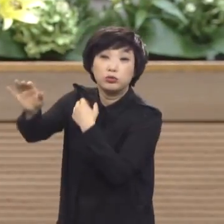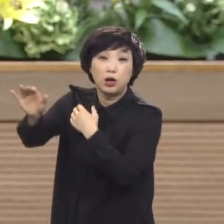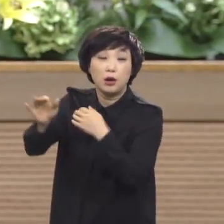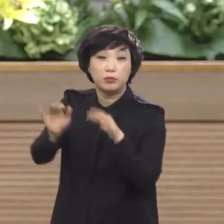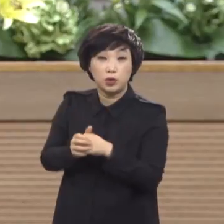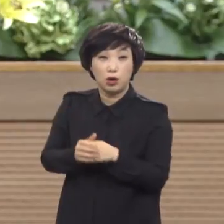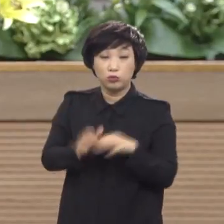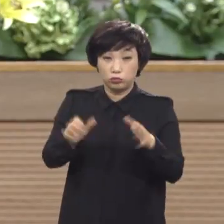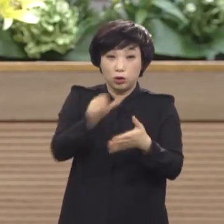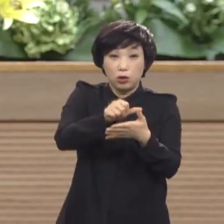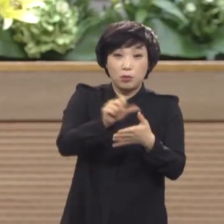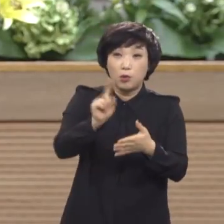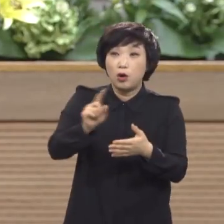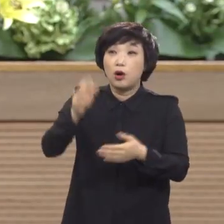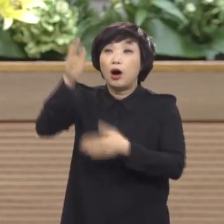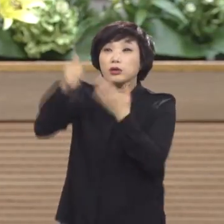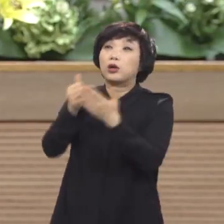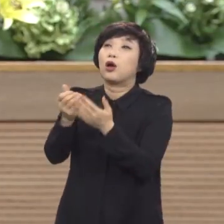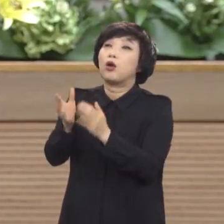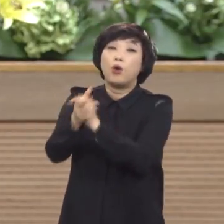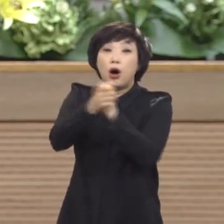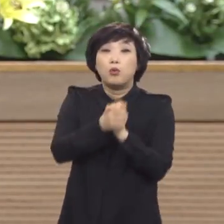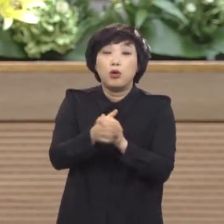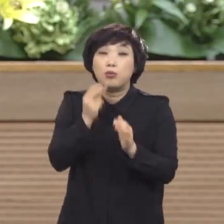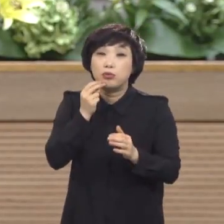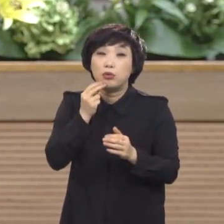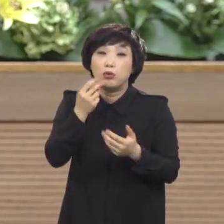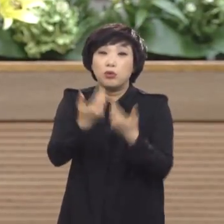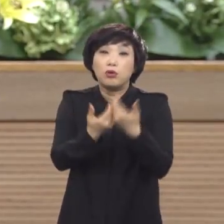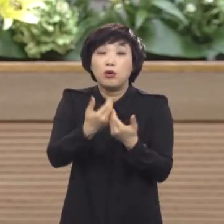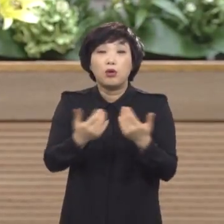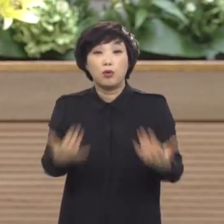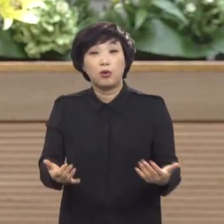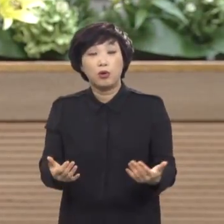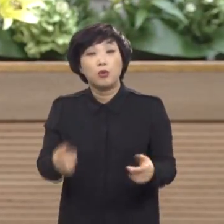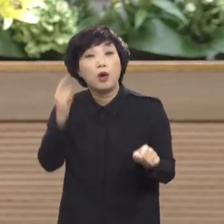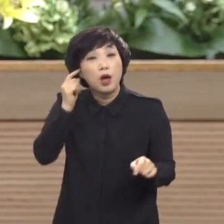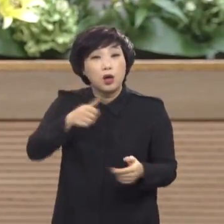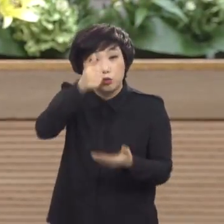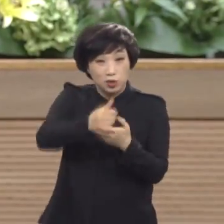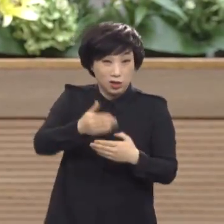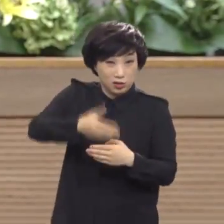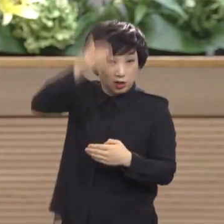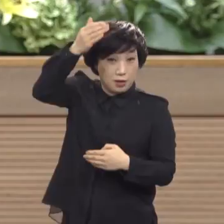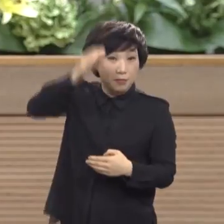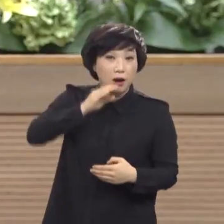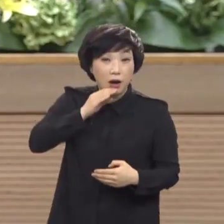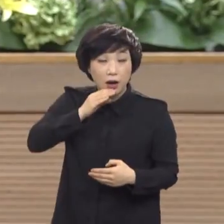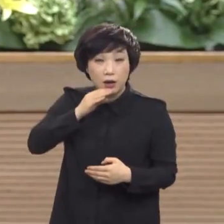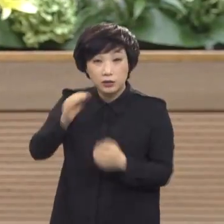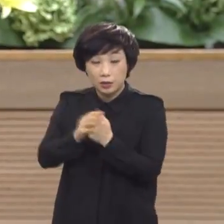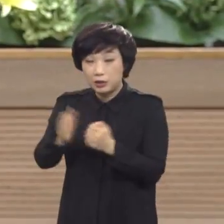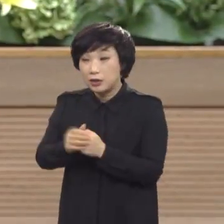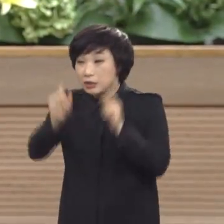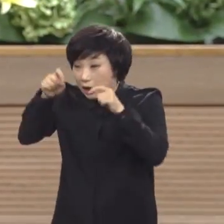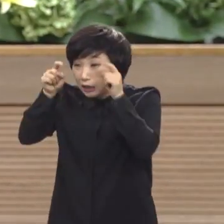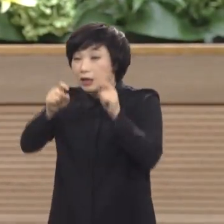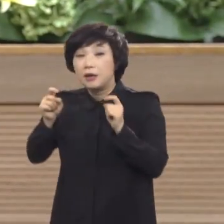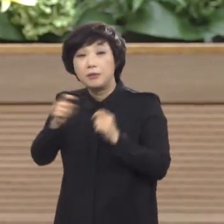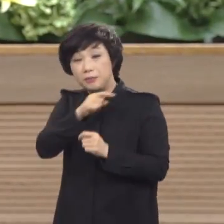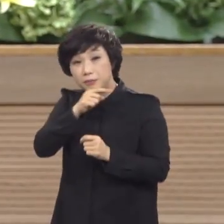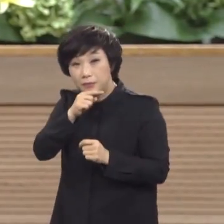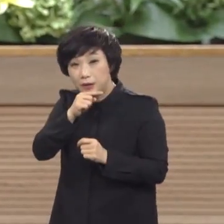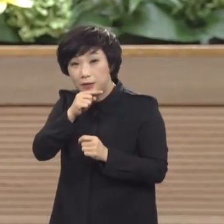화목이 되지 못하는 불목이 뭐냐? 죄의 담. 그래서 양의 피를 놓고 제사할 때